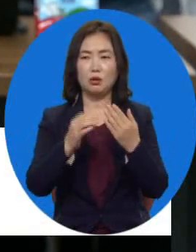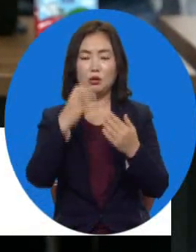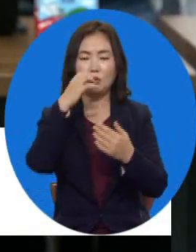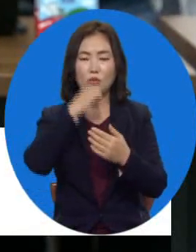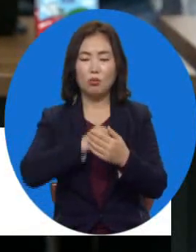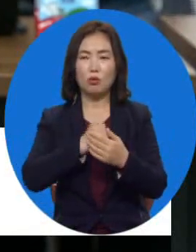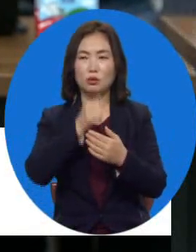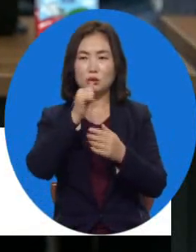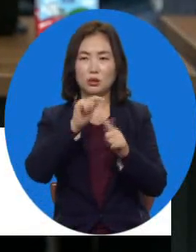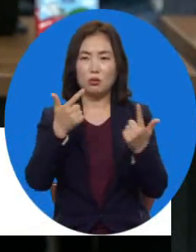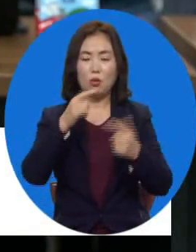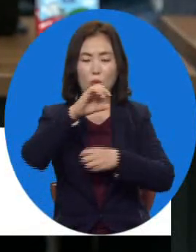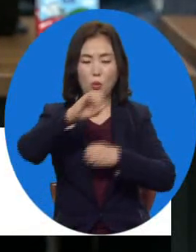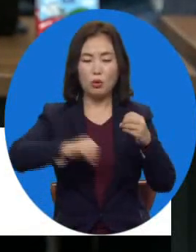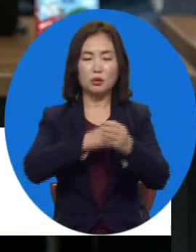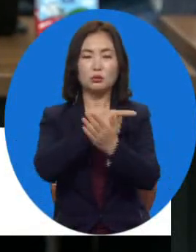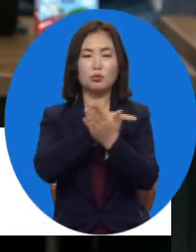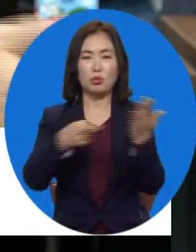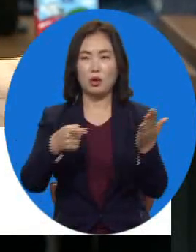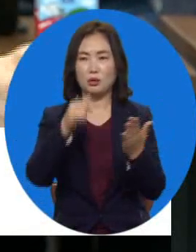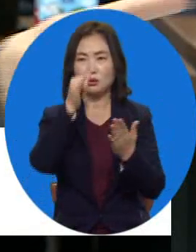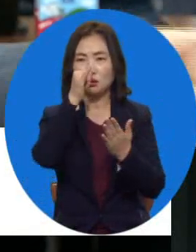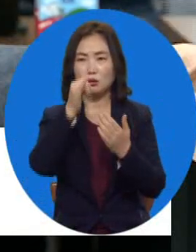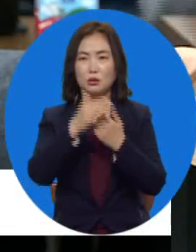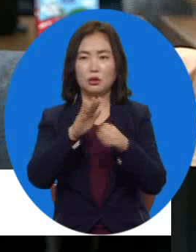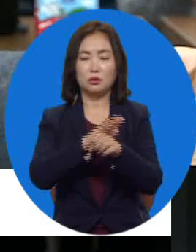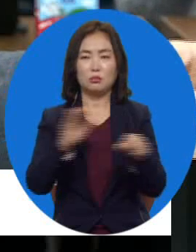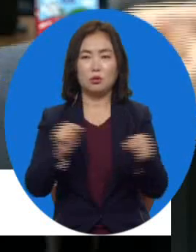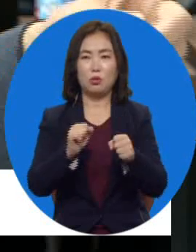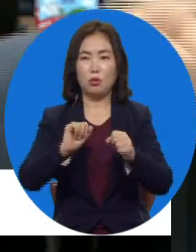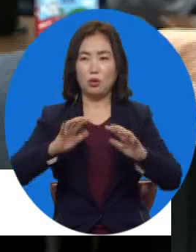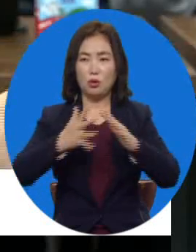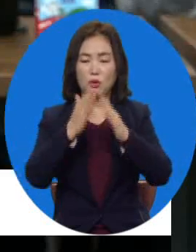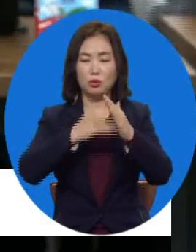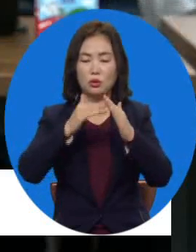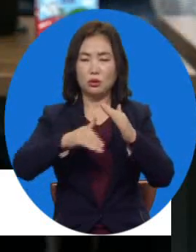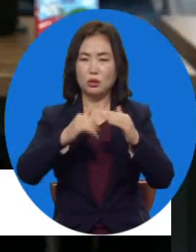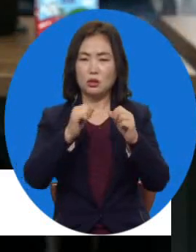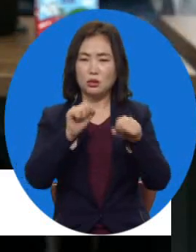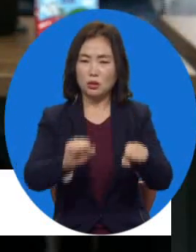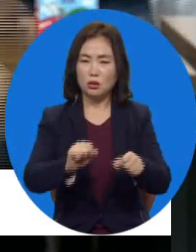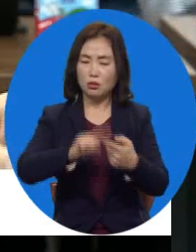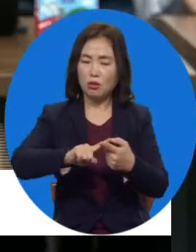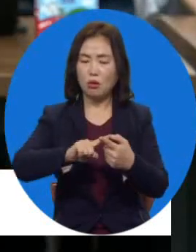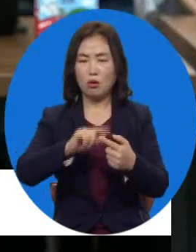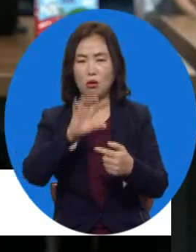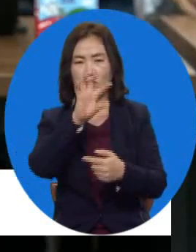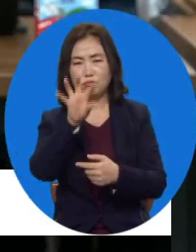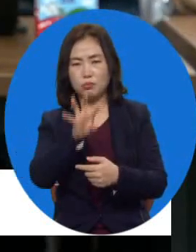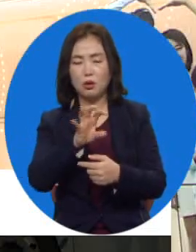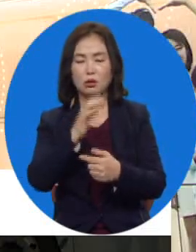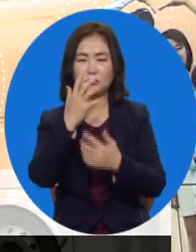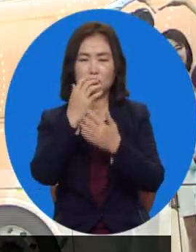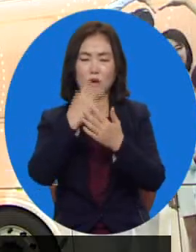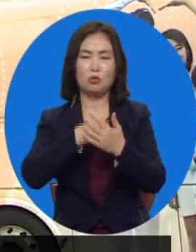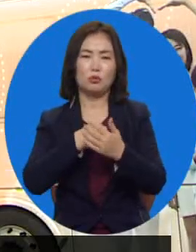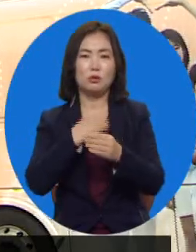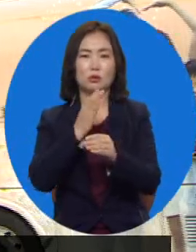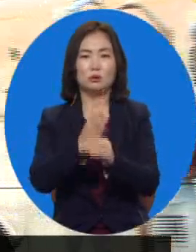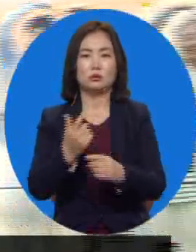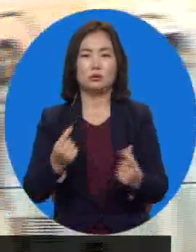생기는 것이 약간 나중에 당기순손실이 발생한 해서 경상북도 개발과 회사의 존폐 위기까지 갈 수 있는 아주 위험한 사랑이요